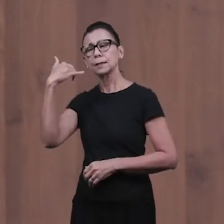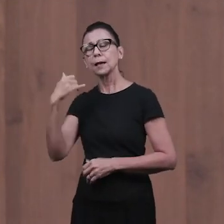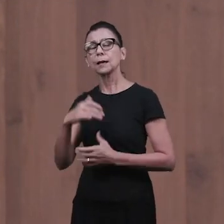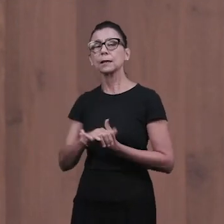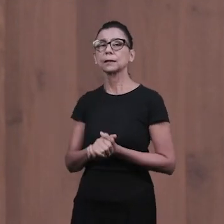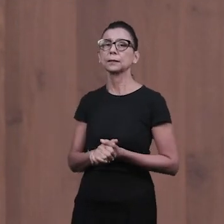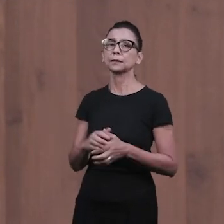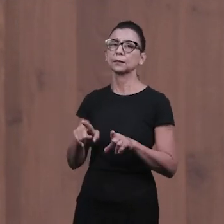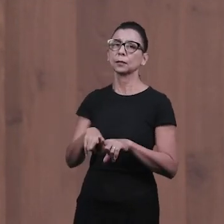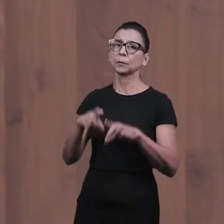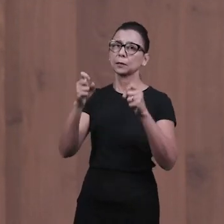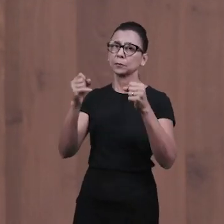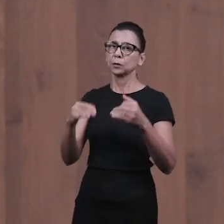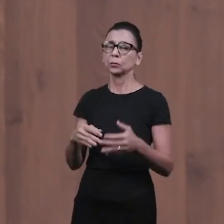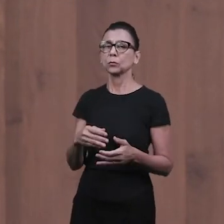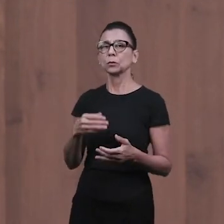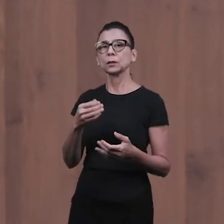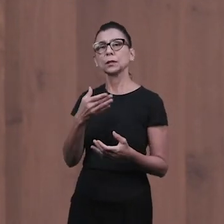qu'il faisait.